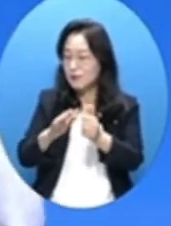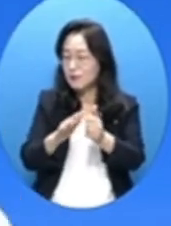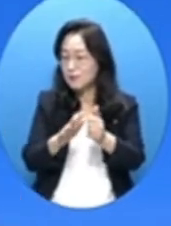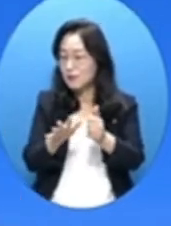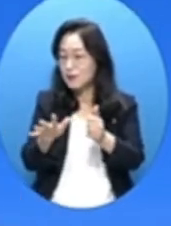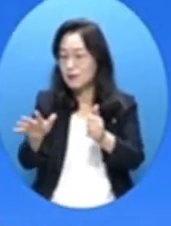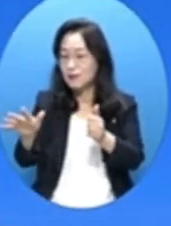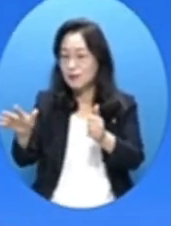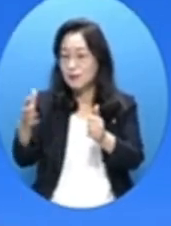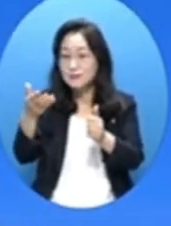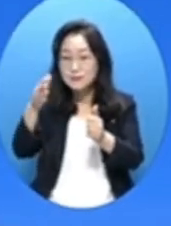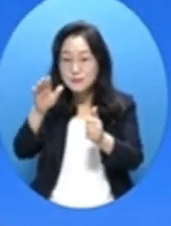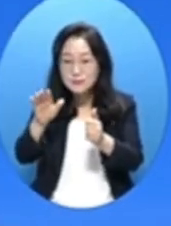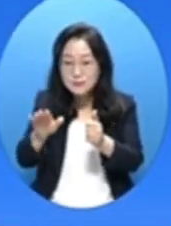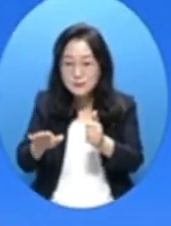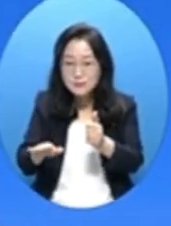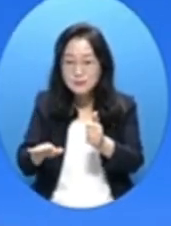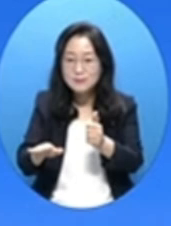할지라도